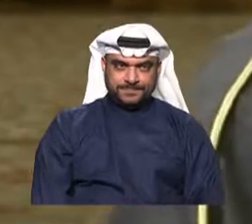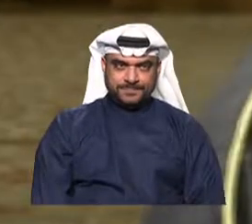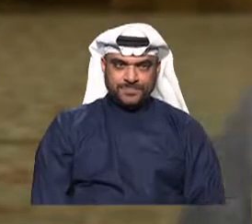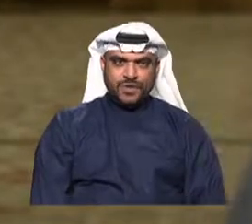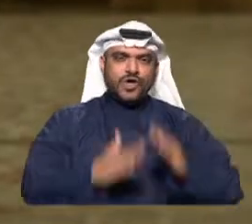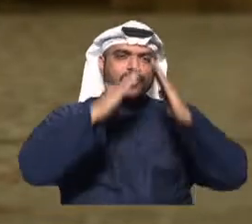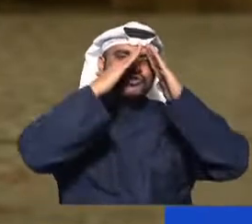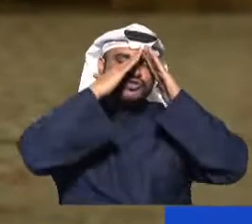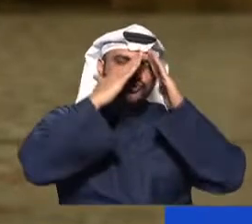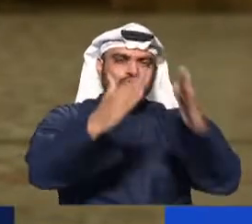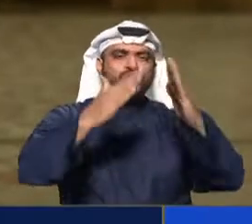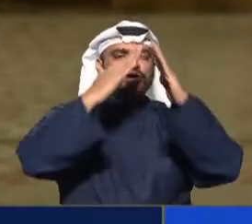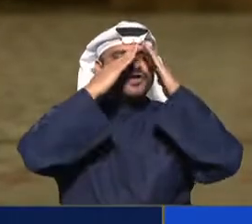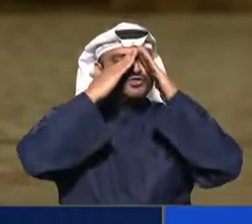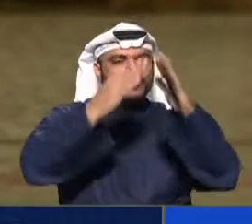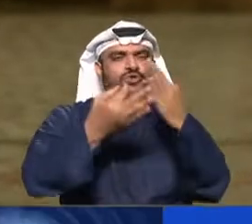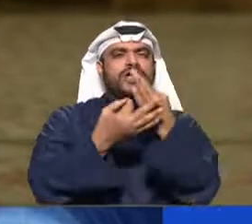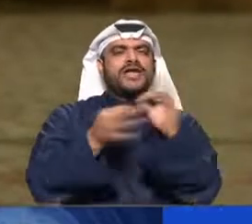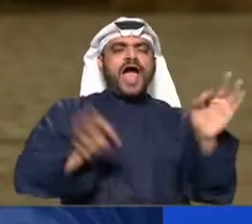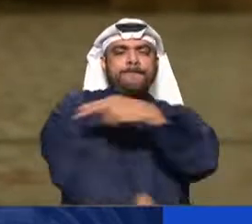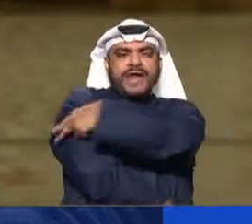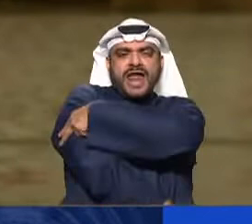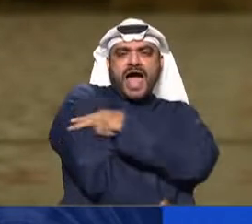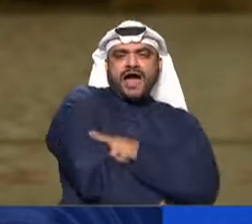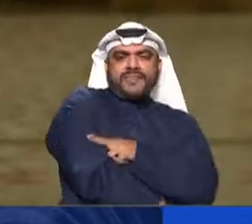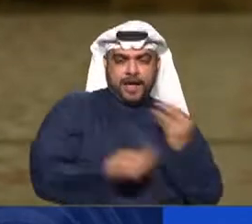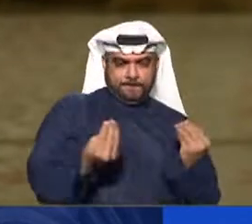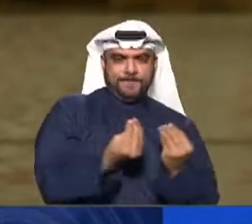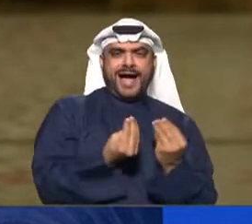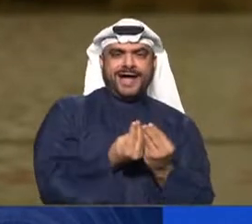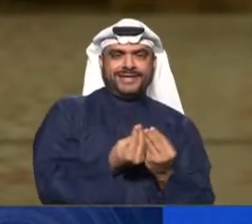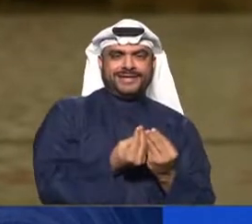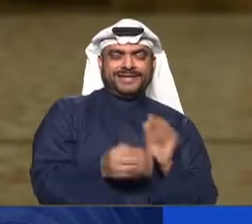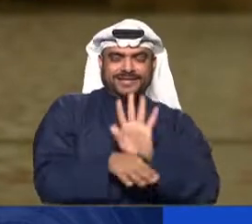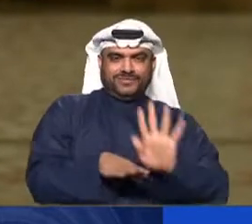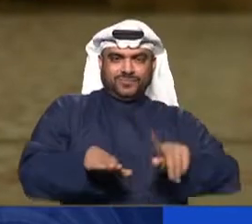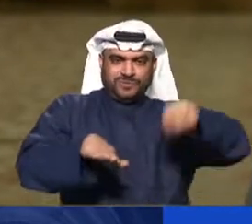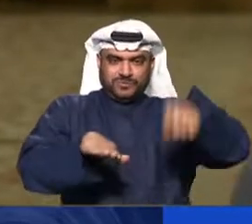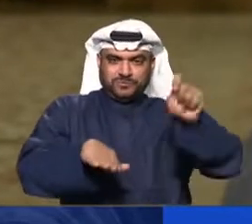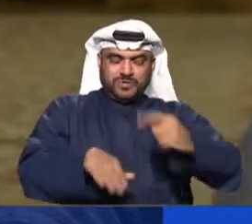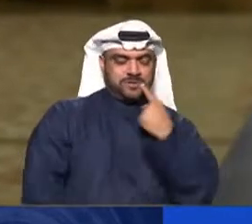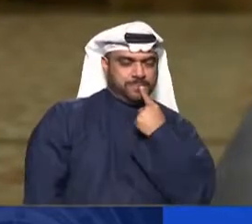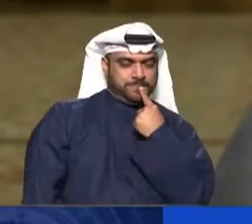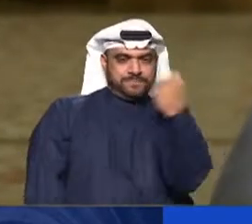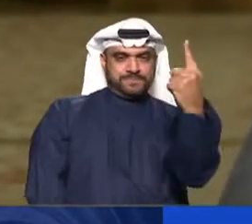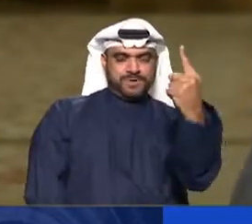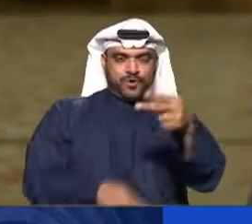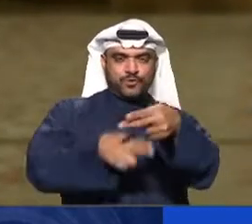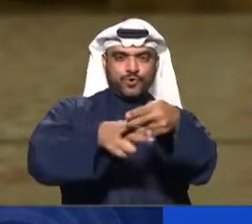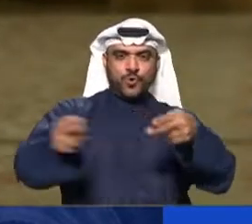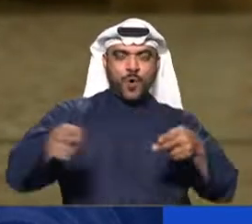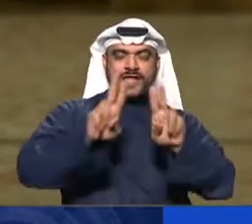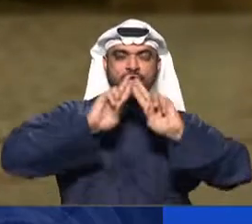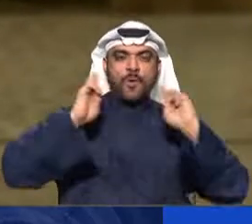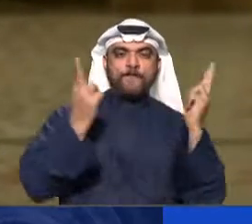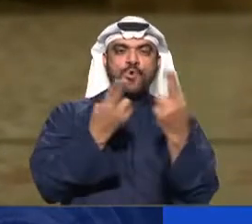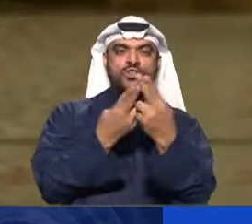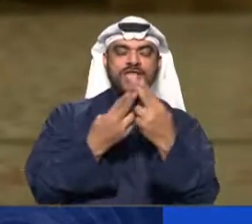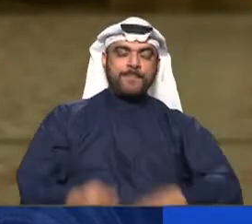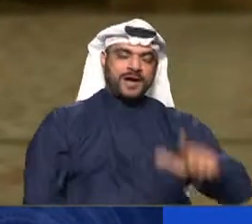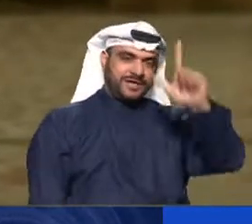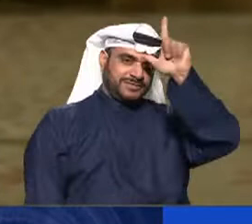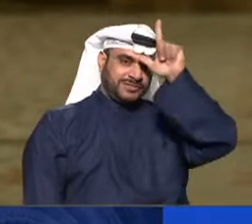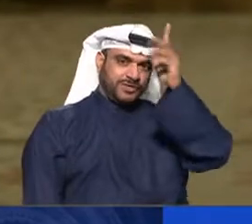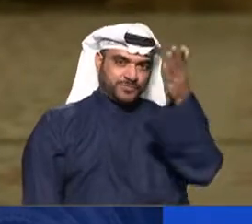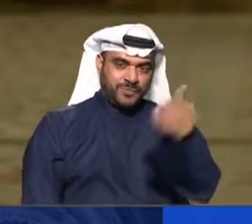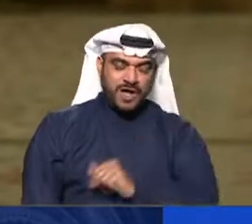أشكر إخواني أعضاء الشعبة البرلمانية على موقف الكويت في مؤتمر عمان،